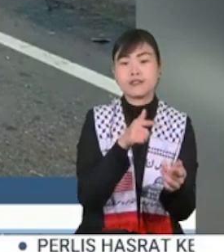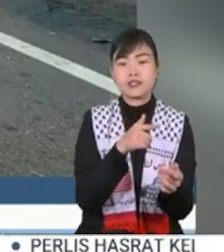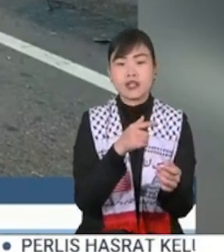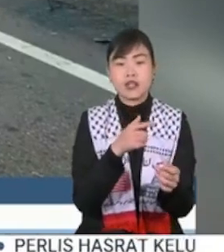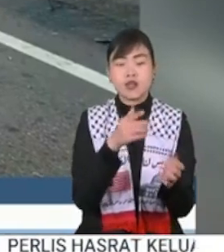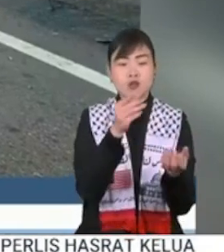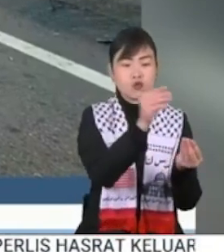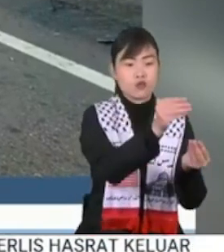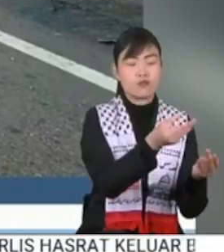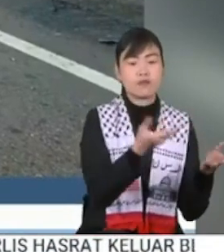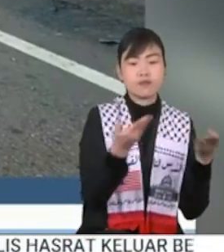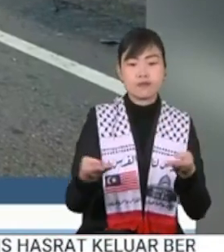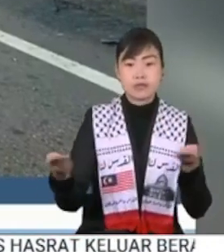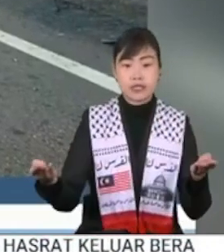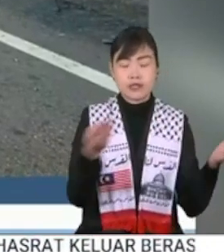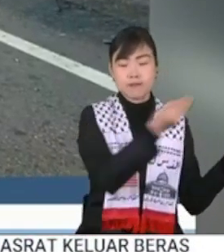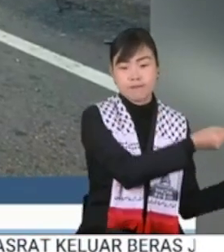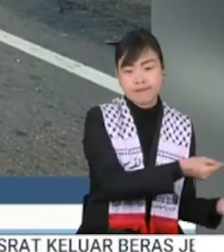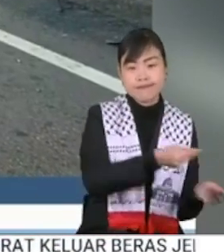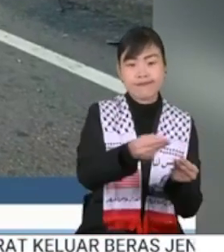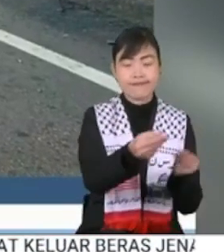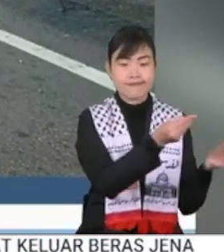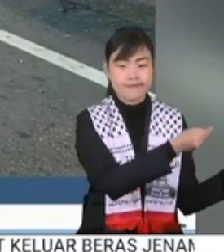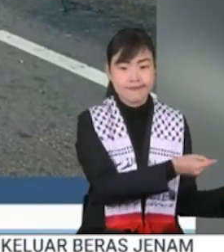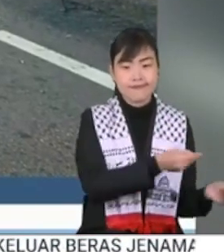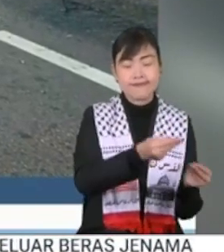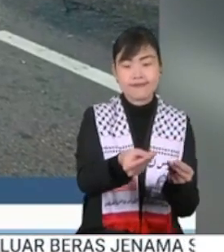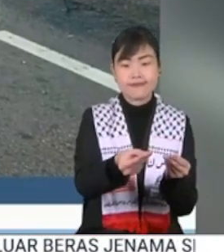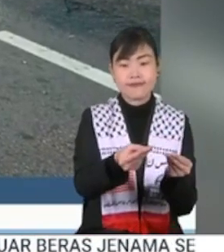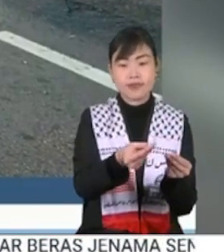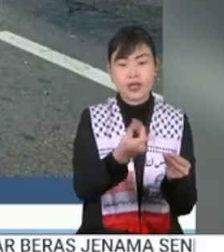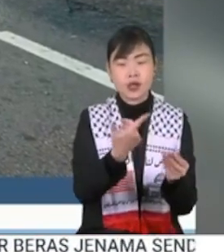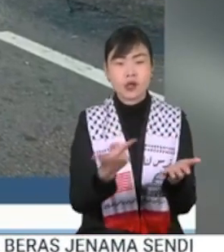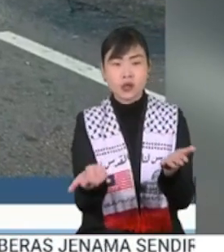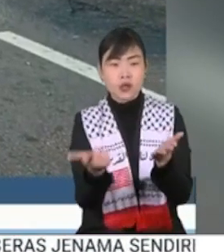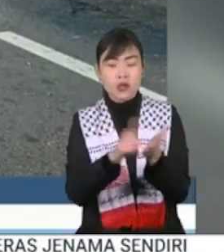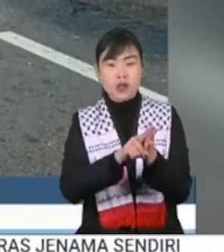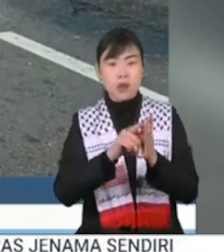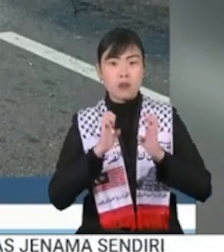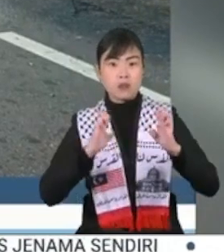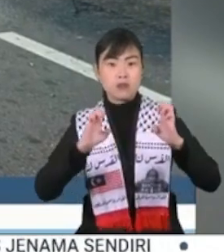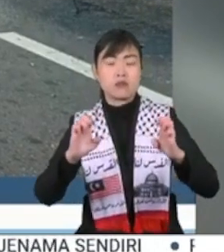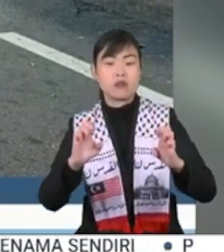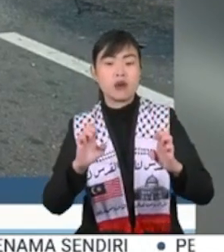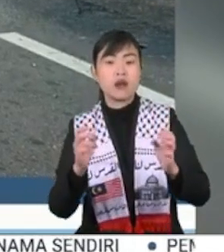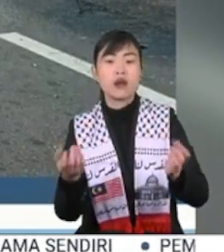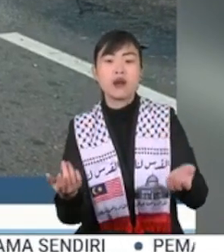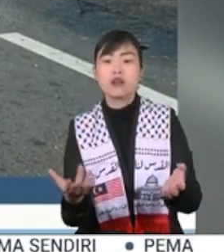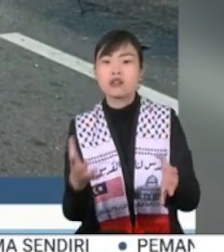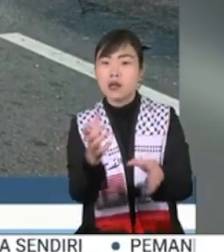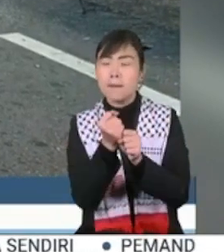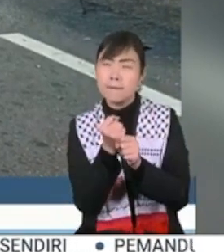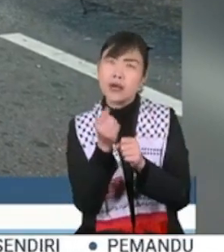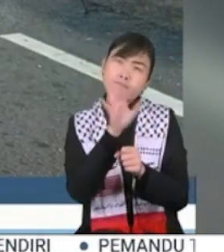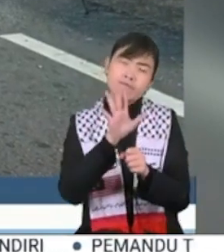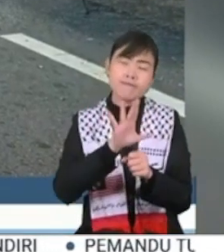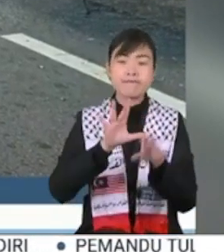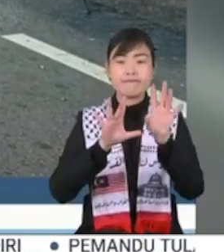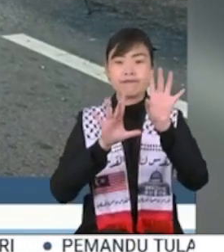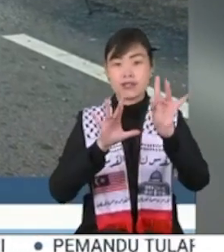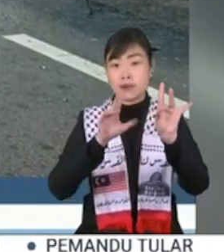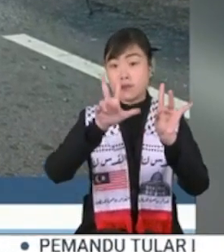memunggah barang bagi pembinaan jejantas di kawasan tersebut pihaknya menerima laporan kecemasan kejadian berkenaan kira-kira pukul